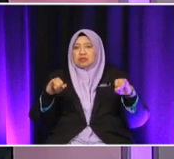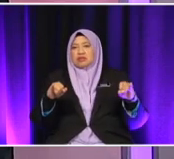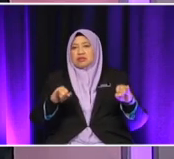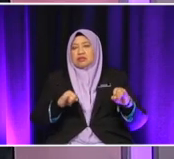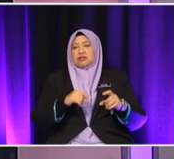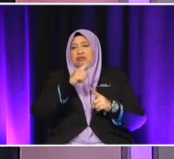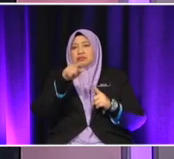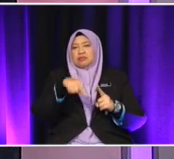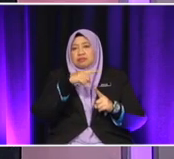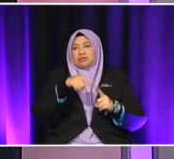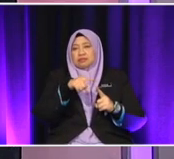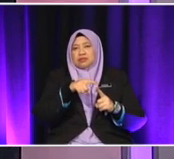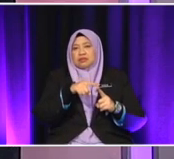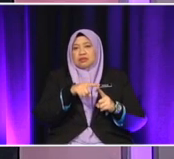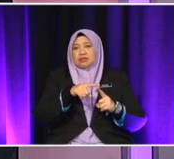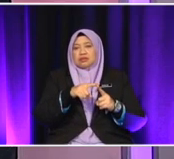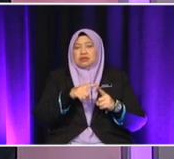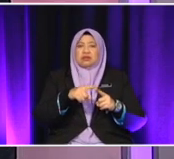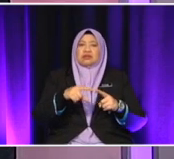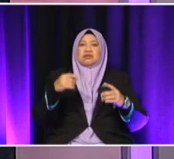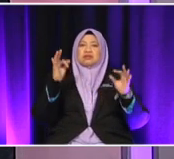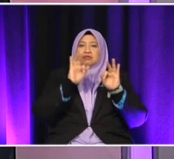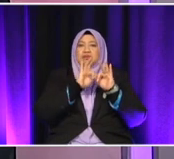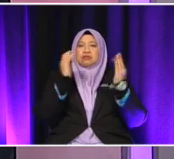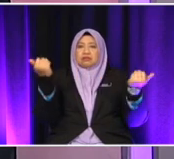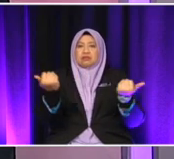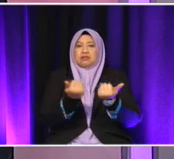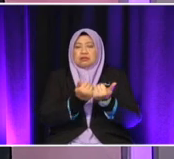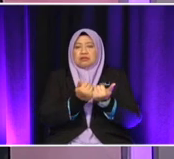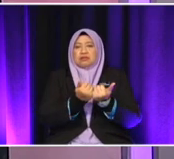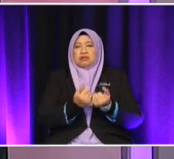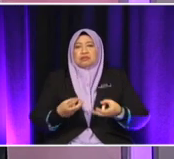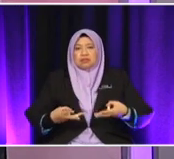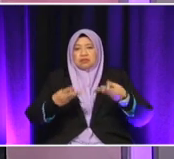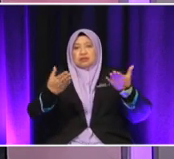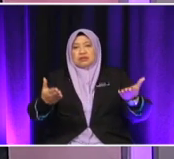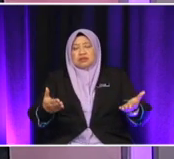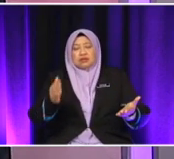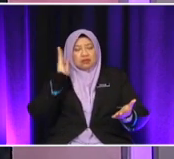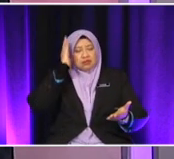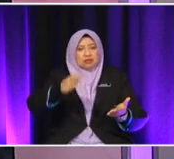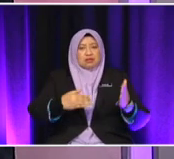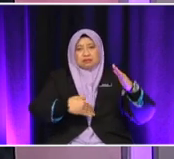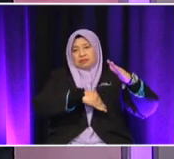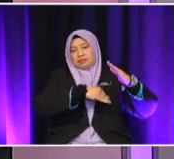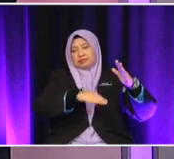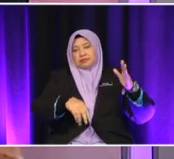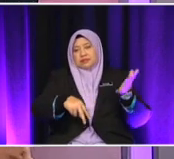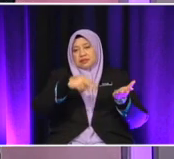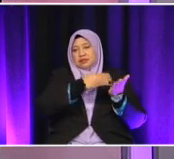eh bila Firman yang memaksimumkan jualan sop penawaran akan meningkat sekarang